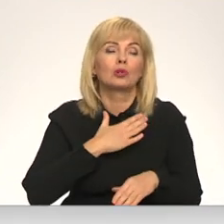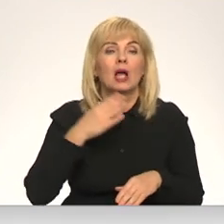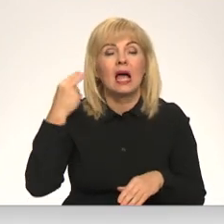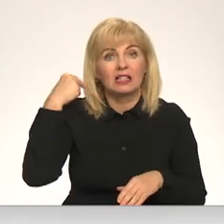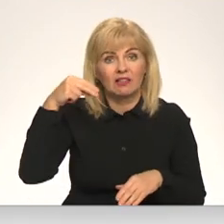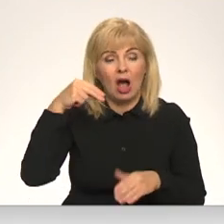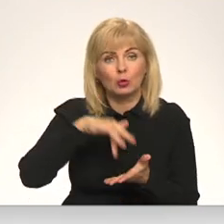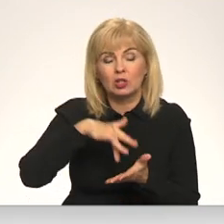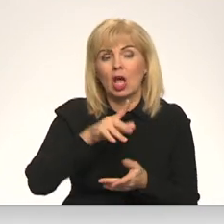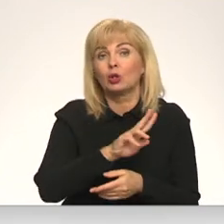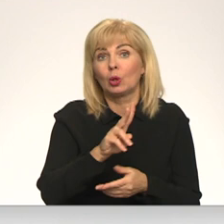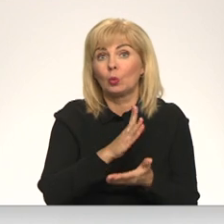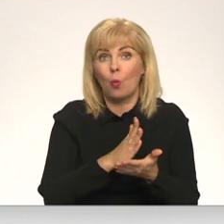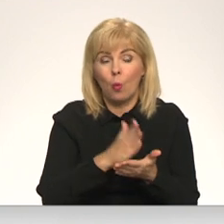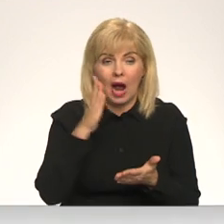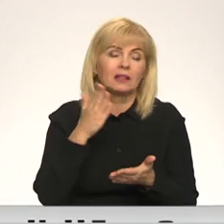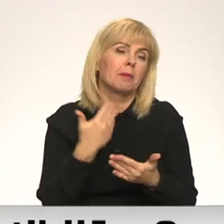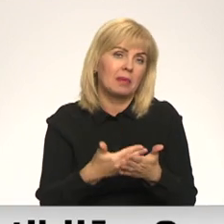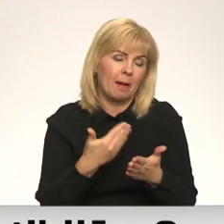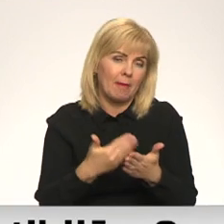centrā notiek kaut kāda